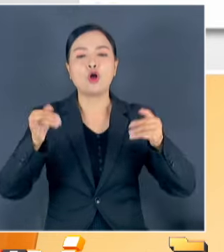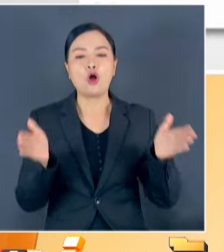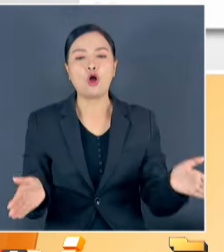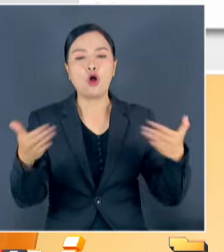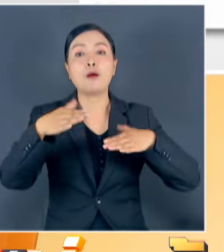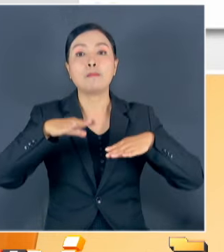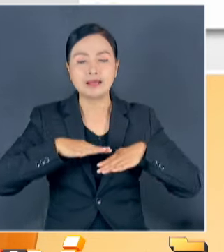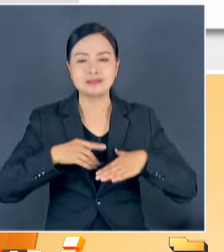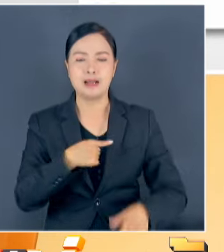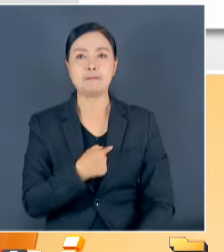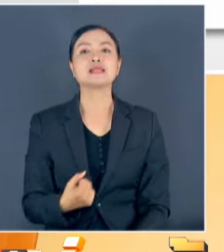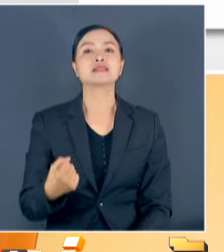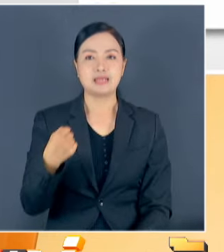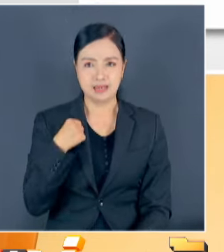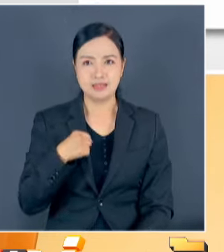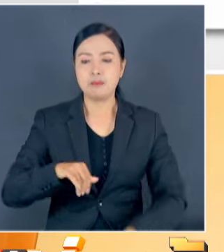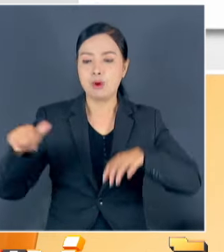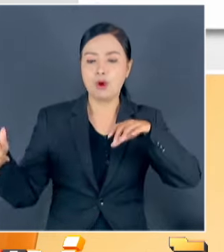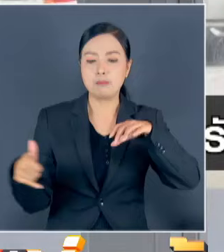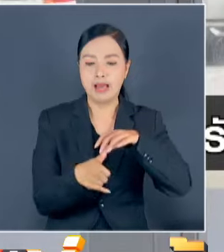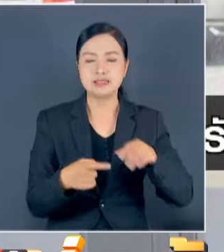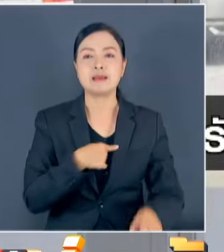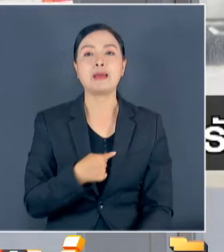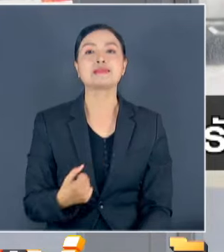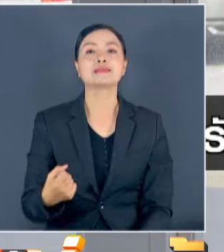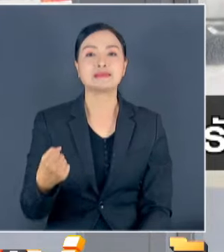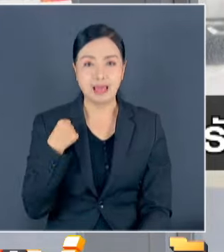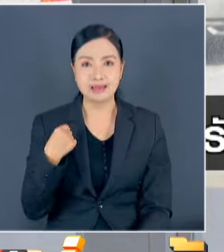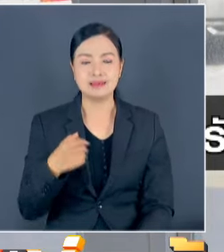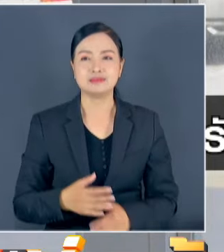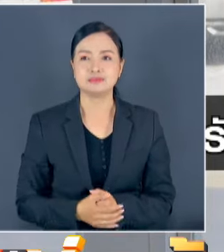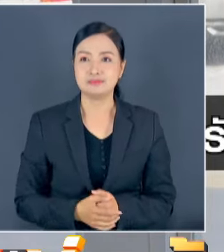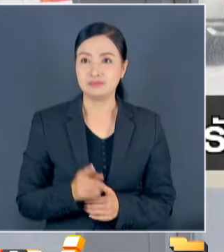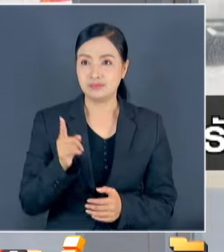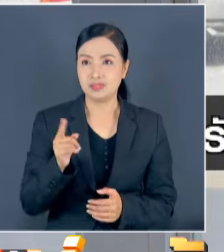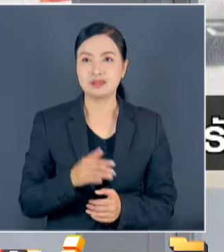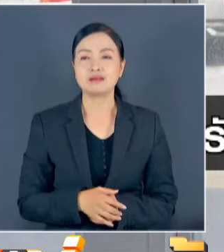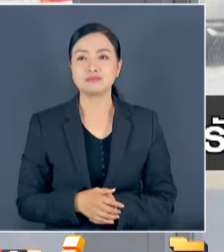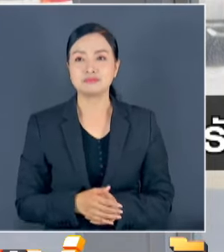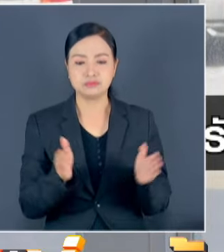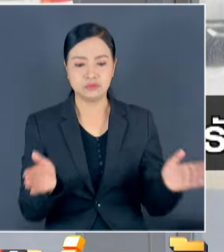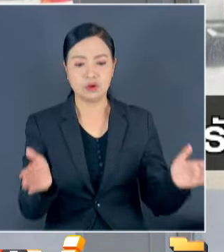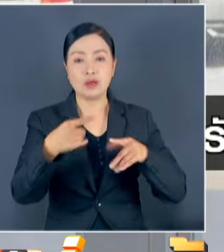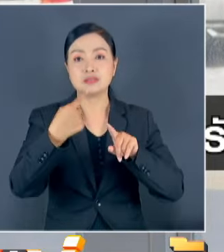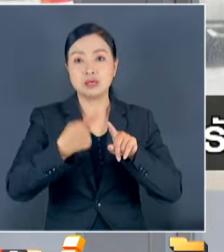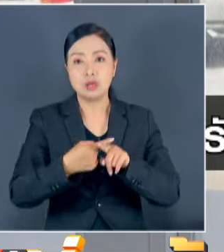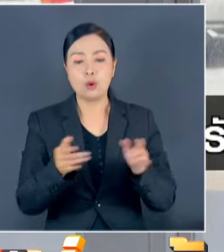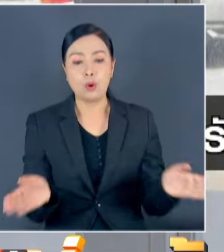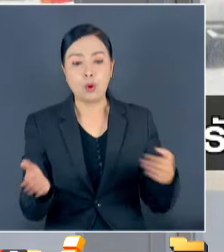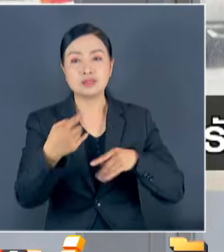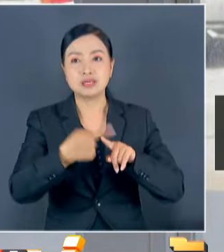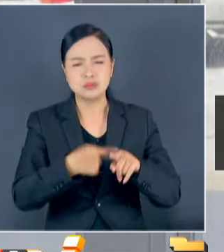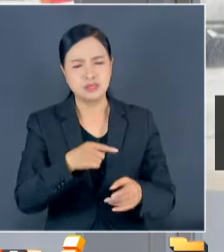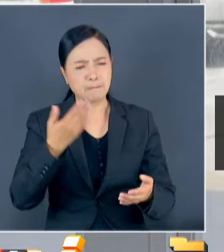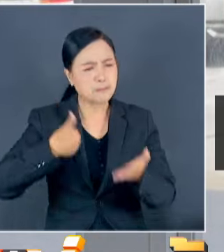ไปถึงผู้พักร่วมหอพักด้วยครับ ไปนอนห้องเช่าที่มีประวัติมีประวัติฆาต